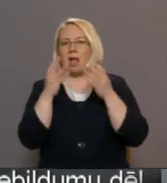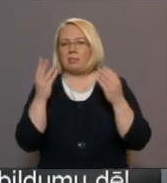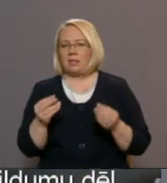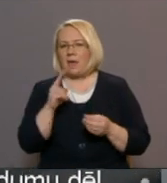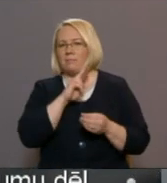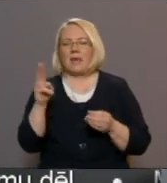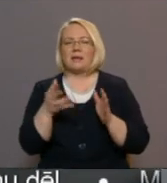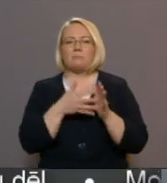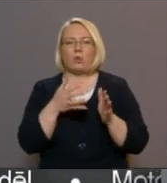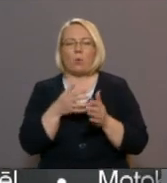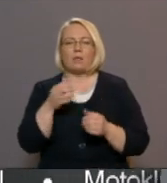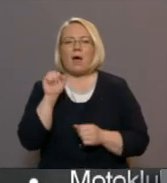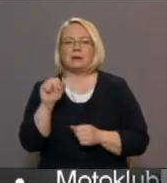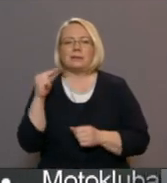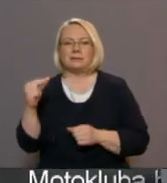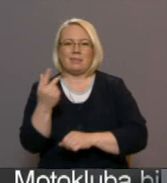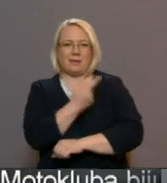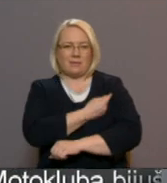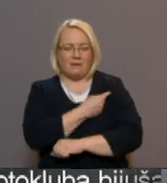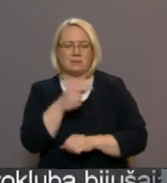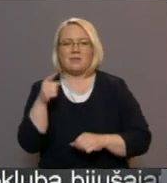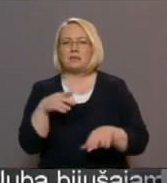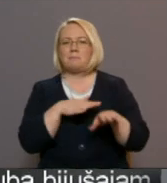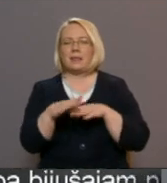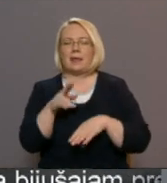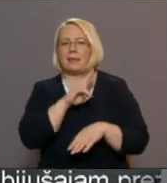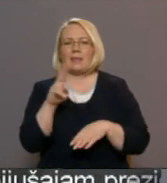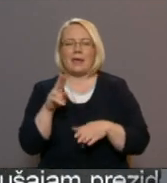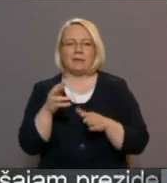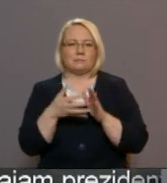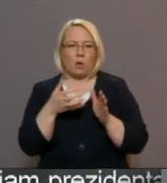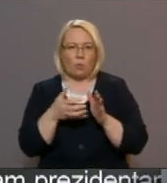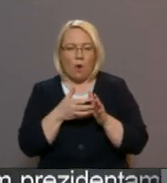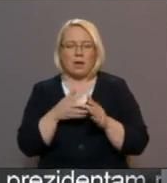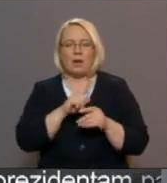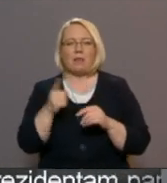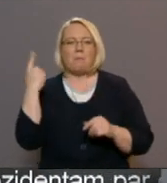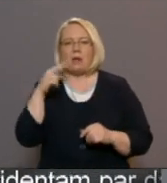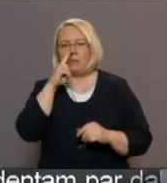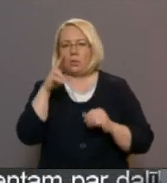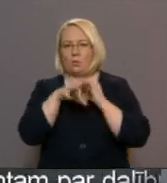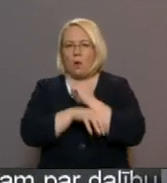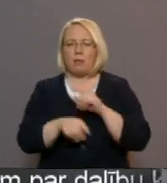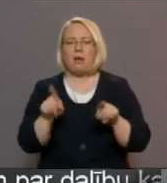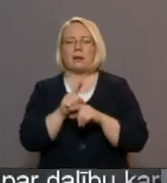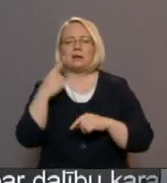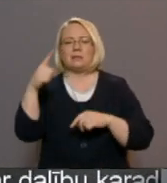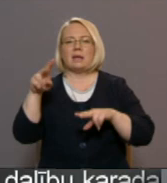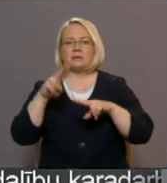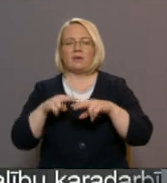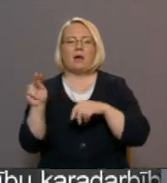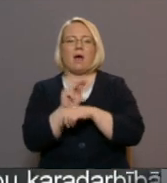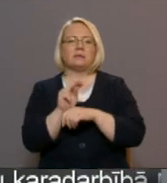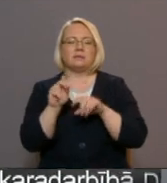neizlietotas AstraZeneca devas, ja, kuras tātad netika pilnībā izlietotas gan pagājušajā nedēļas nogalē, gan arī citvieta